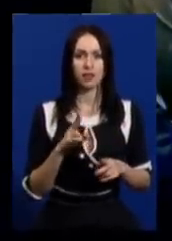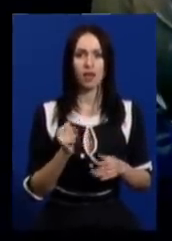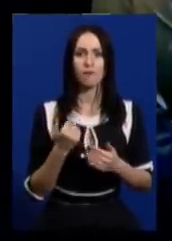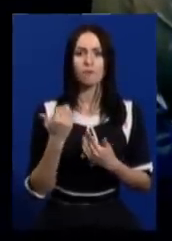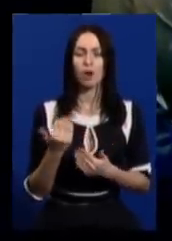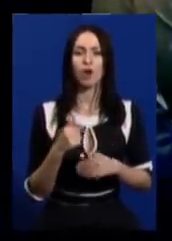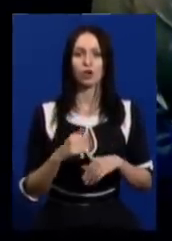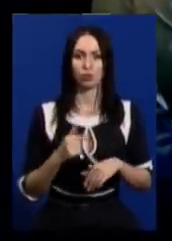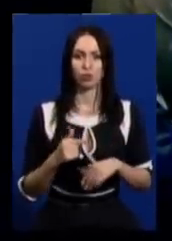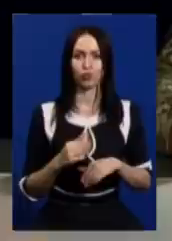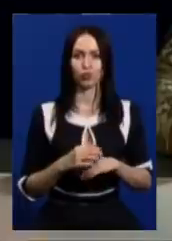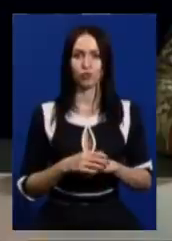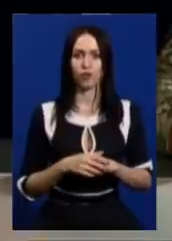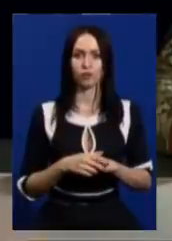відчуттями?